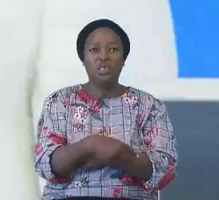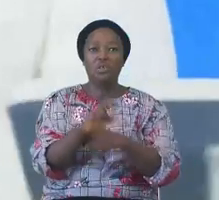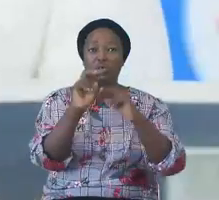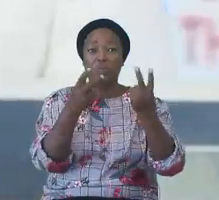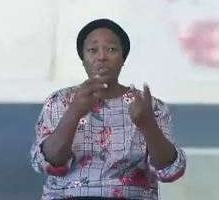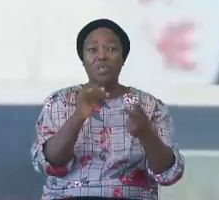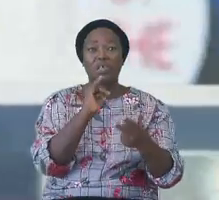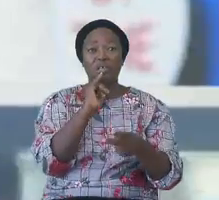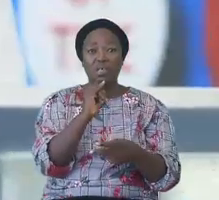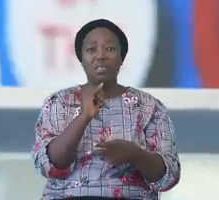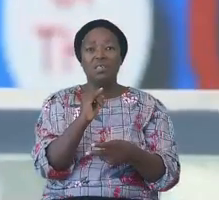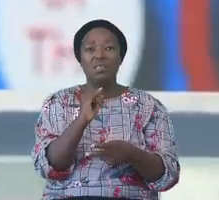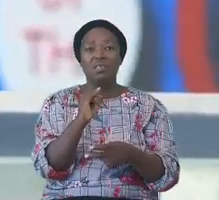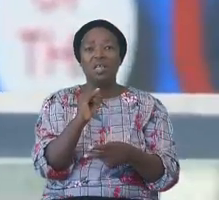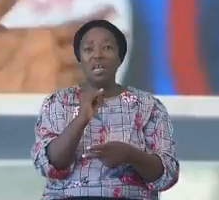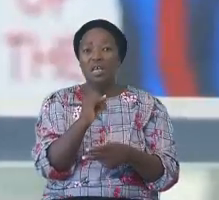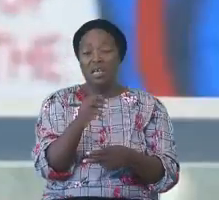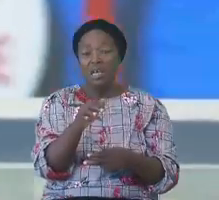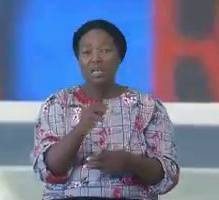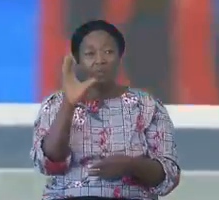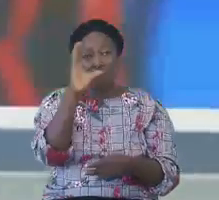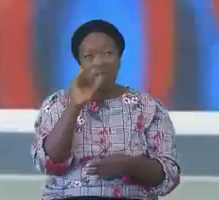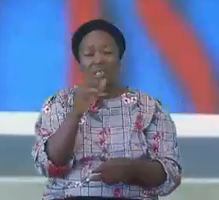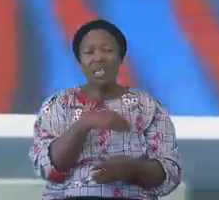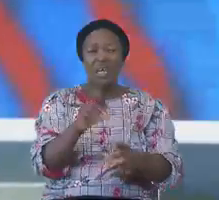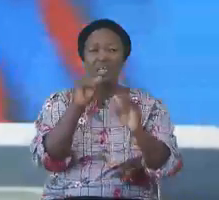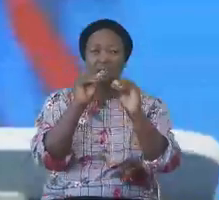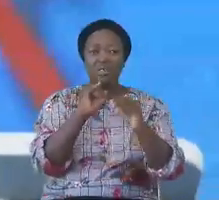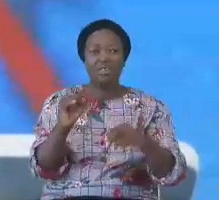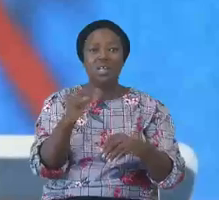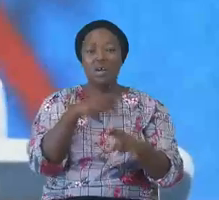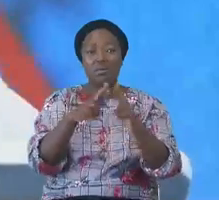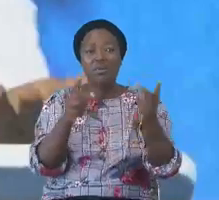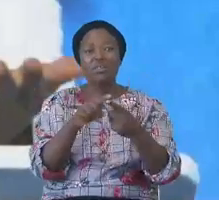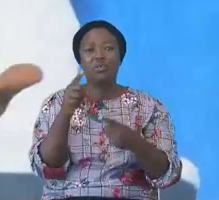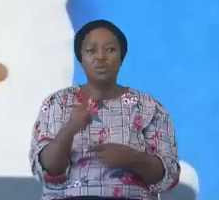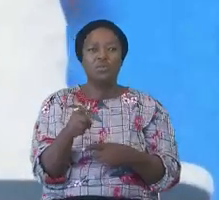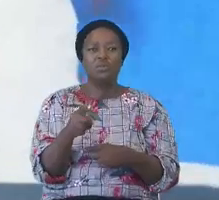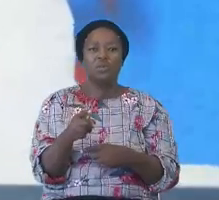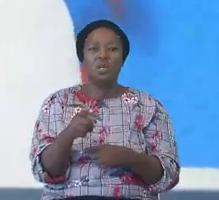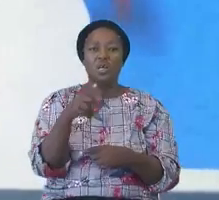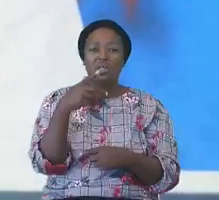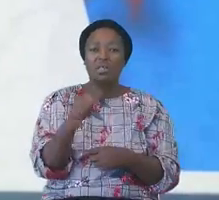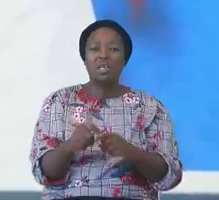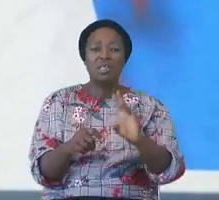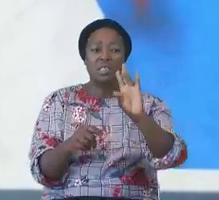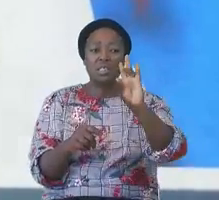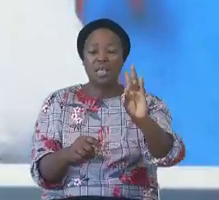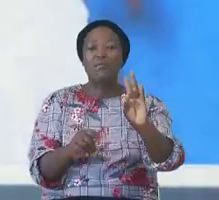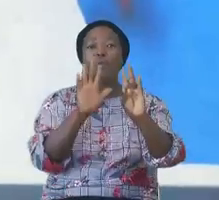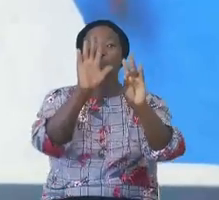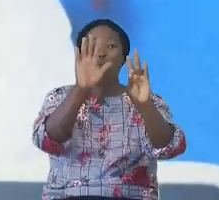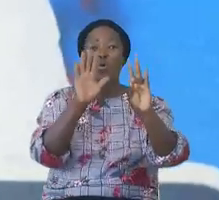jusqu'à la fin, jusqu'à son retour aujourd'hui. Dieu considère et sonde